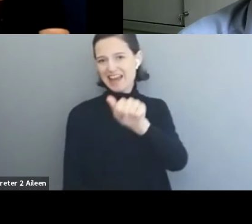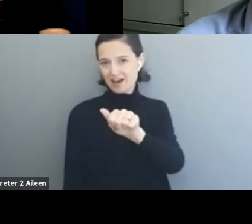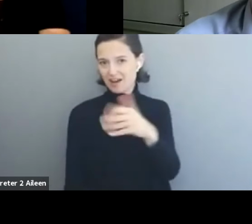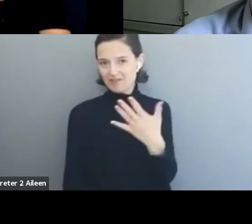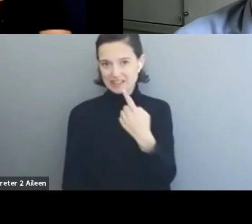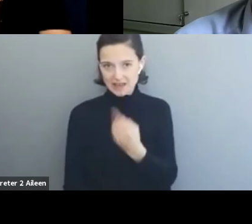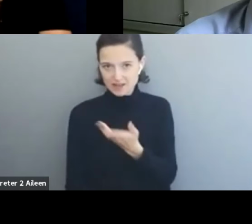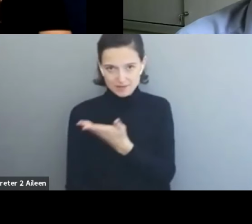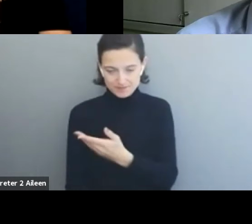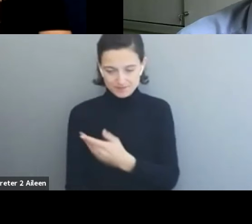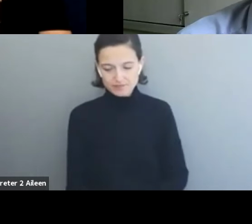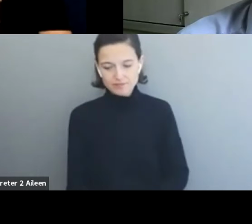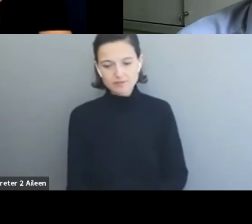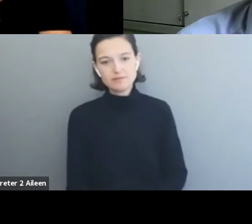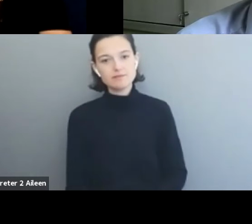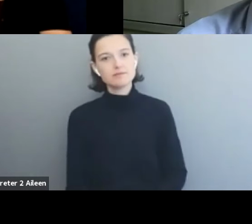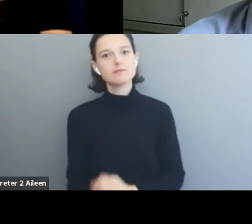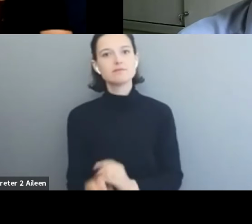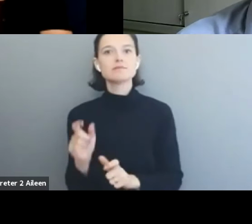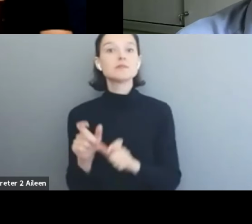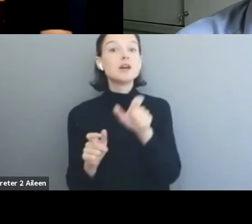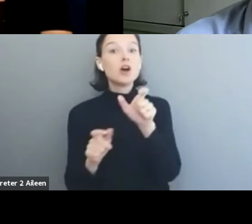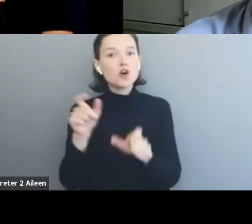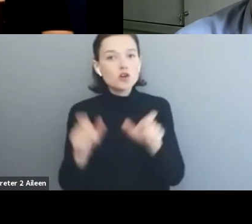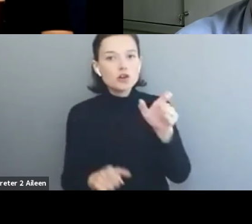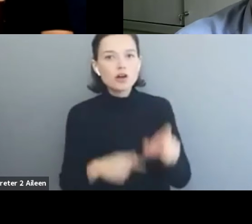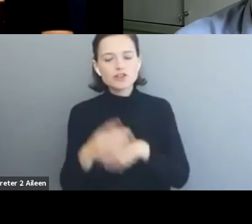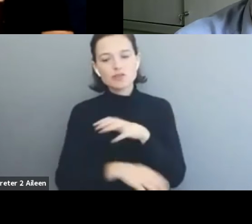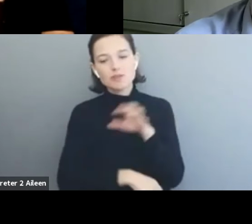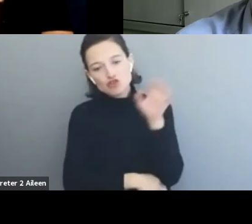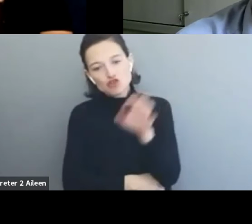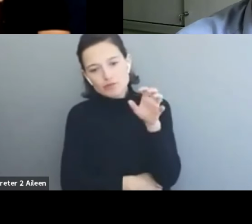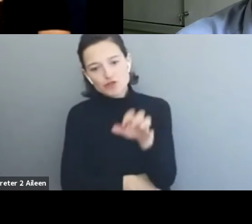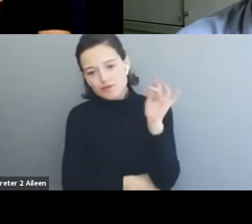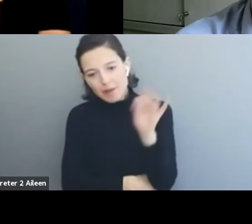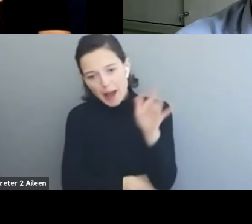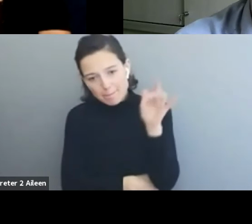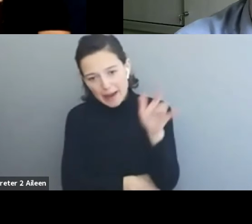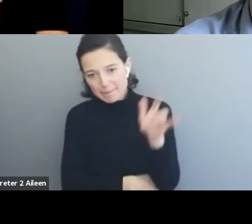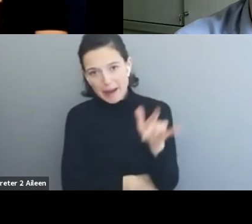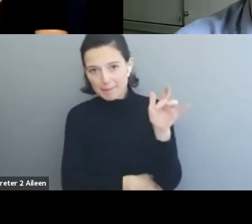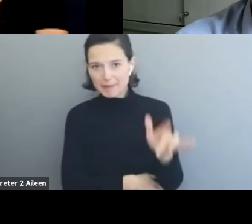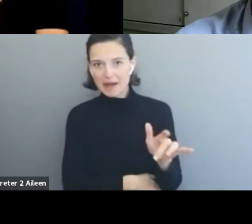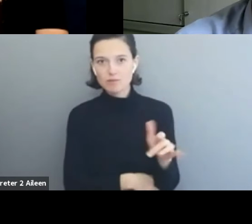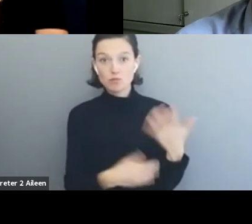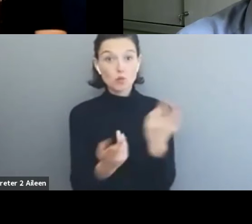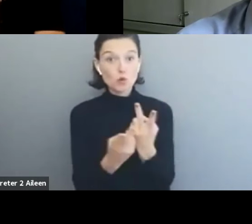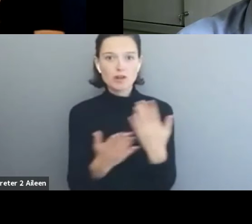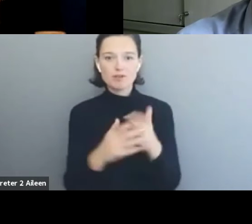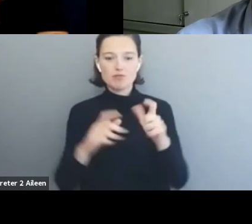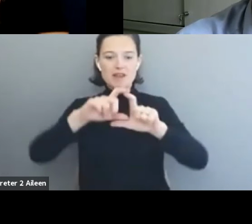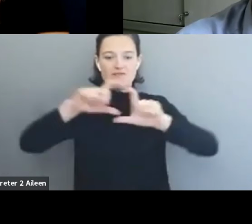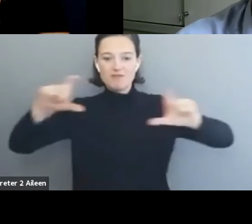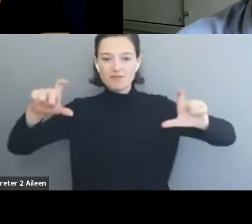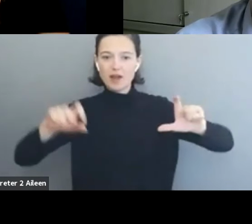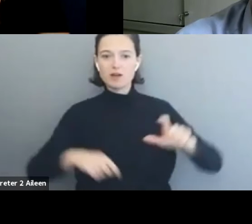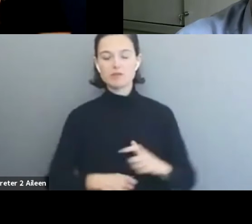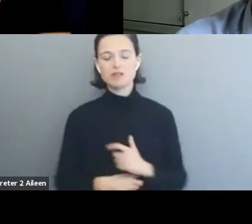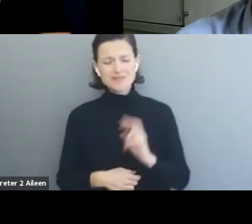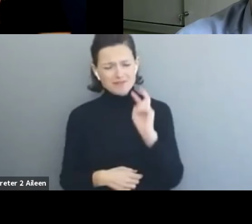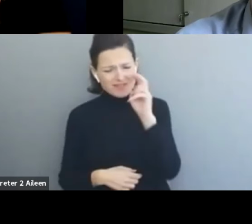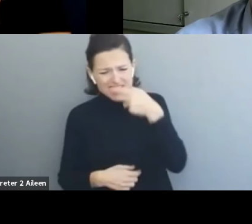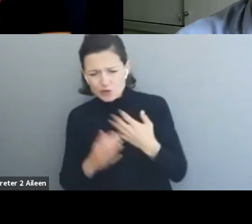ganz, ganz wichtig, dass man die Leute nicht immer schimpft, ja, um das mal so zu sagen. Ja. Dass man Unternehmen, die auch wirklich versuchen, das Thema